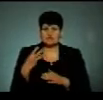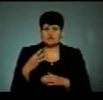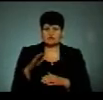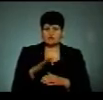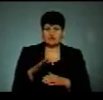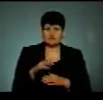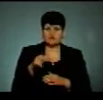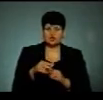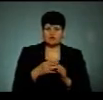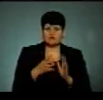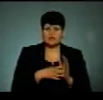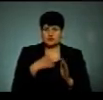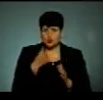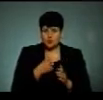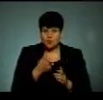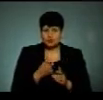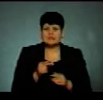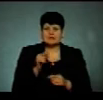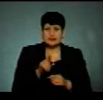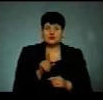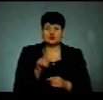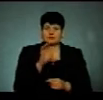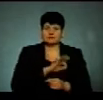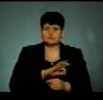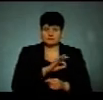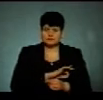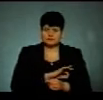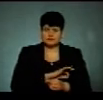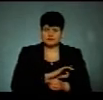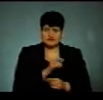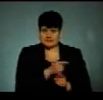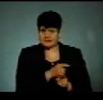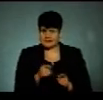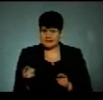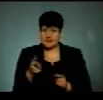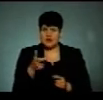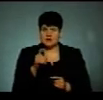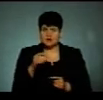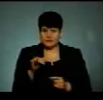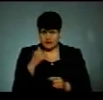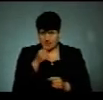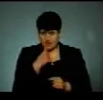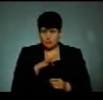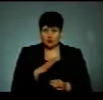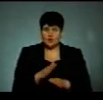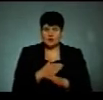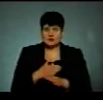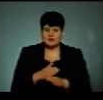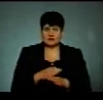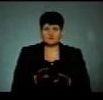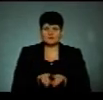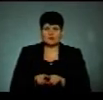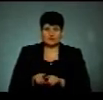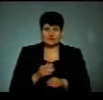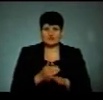30 вересня 2019 року. Тобто те, що споживач спожив за цей газовий рік, було розділено рівними частинами